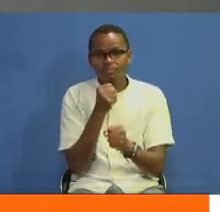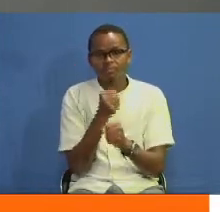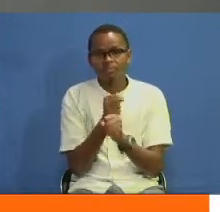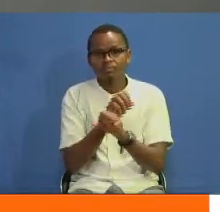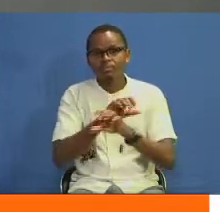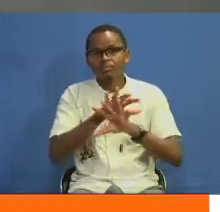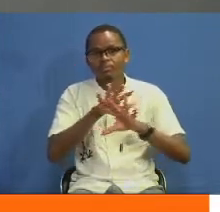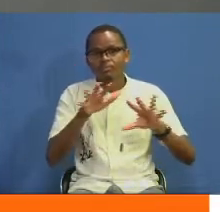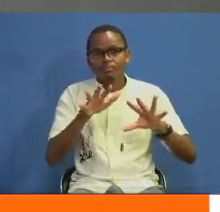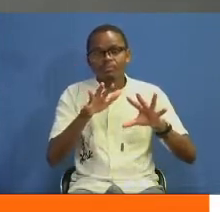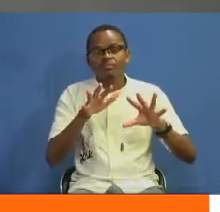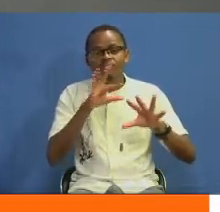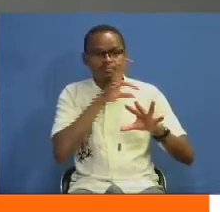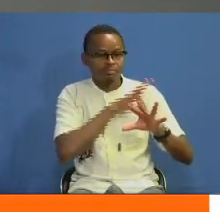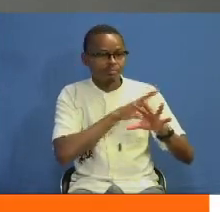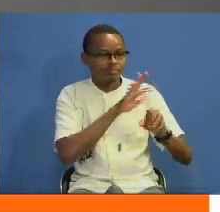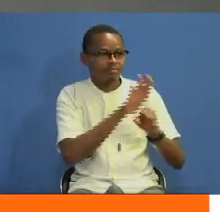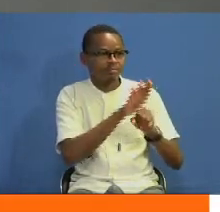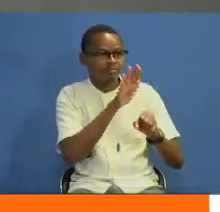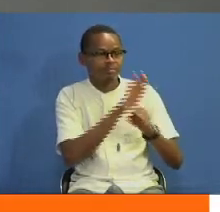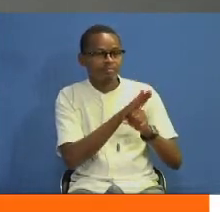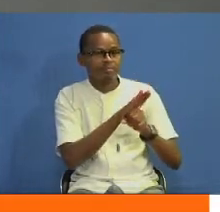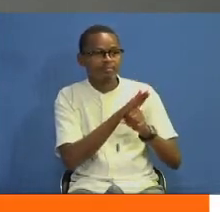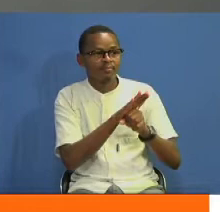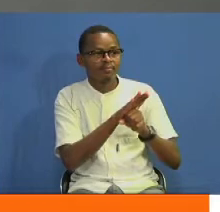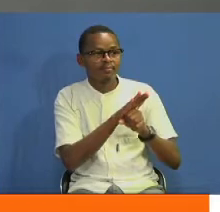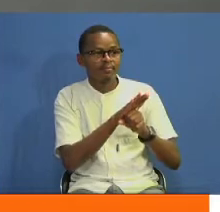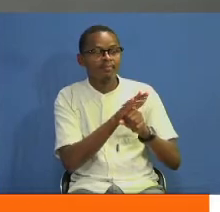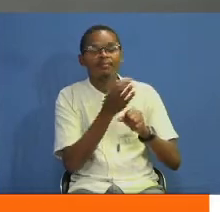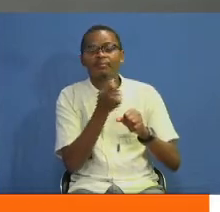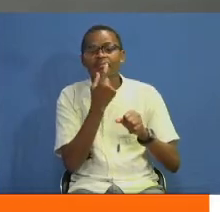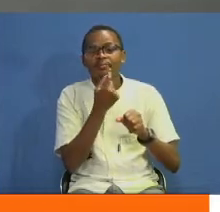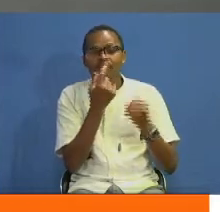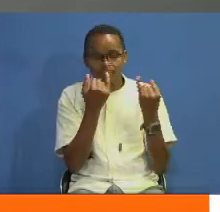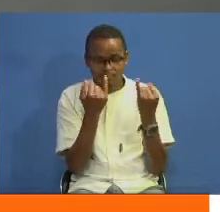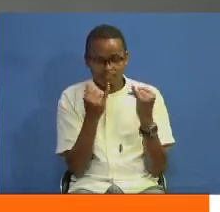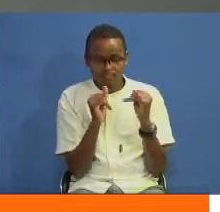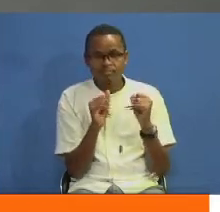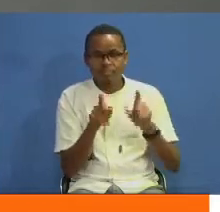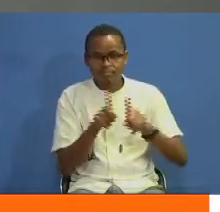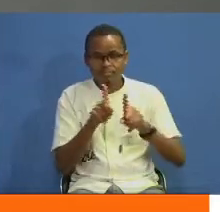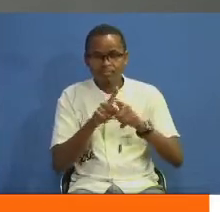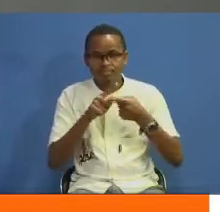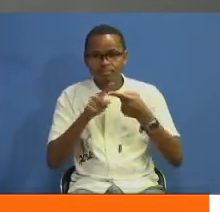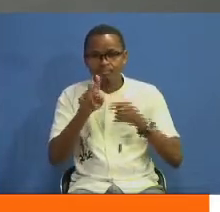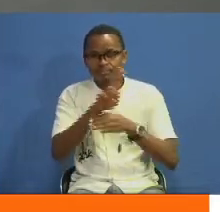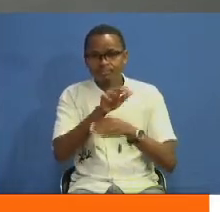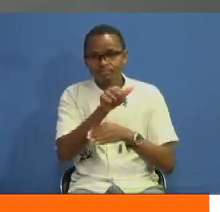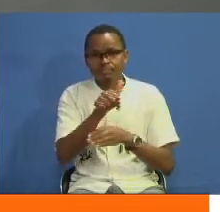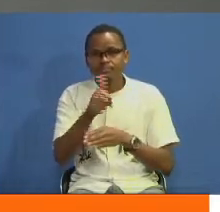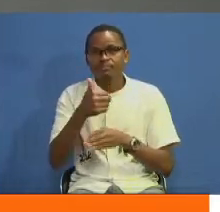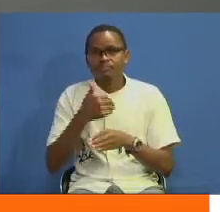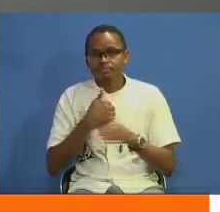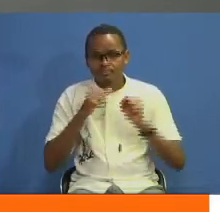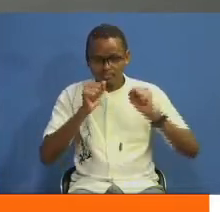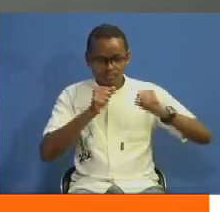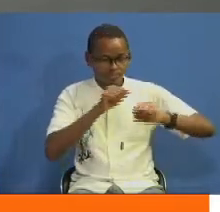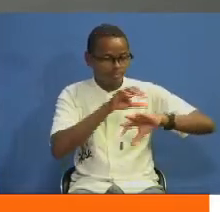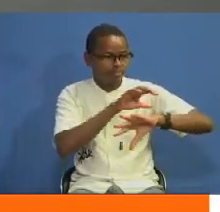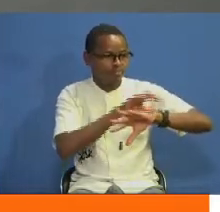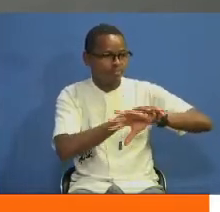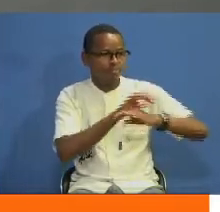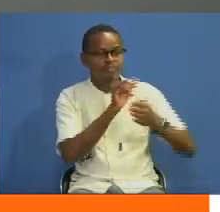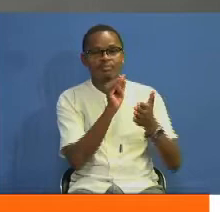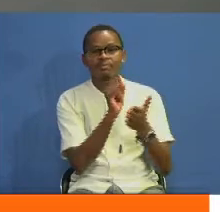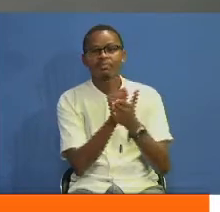wazi ina faida nyingi kwa faida yake ya dawa kwa sasa. Walakini kuna matumizi mengine ambayo yanaweza kupatikana